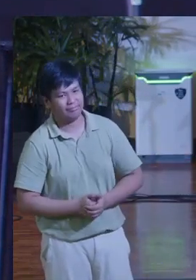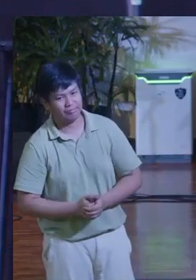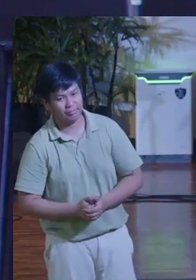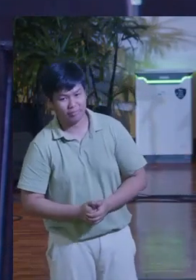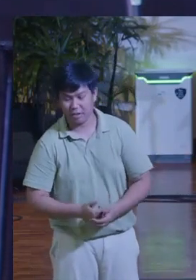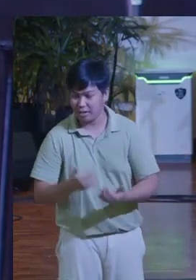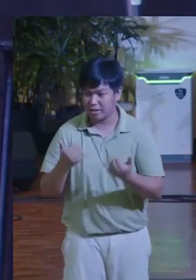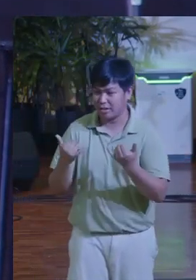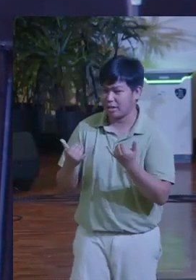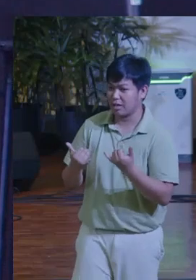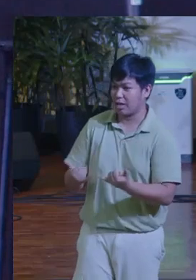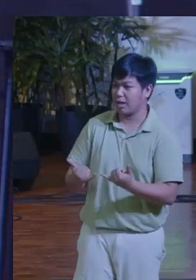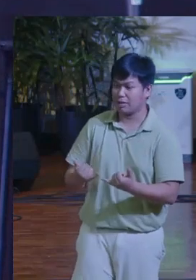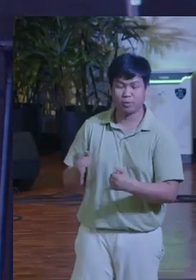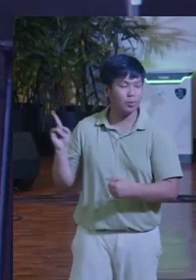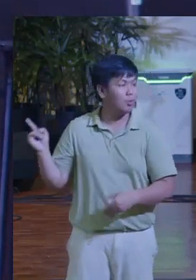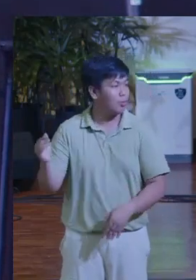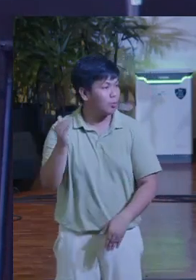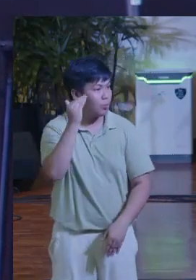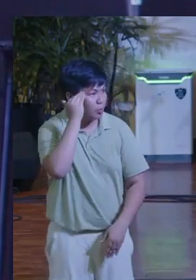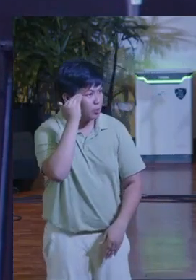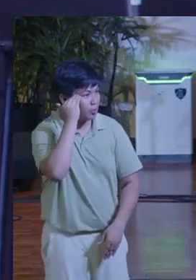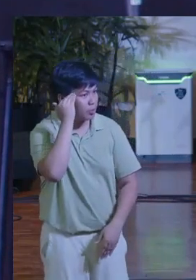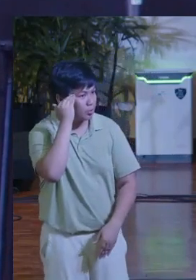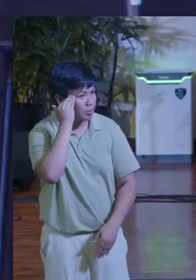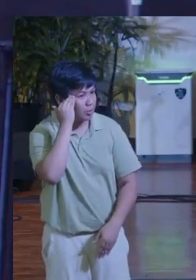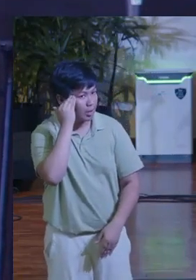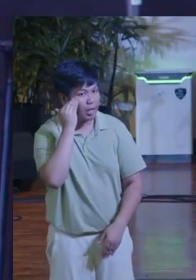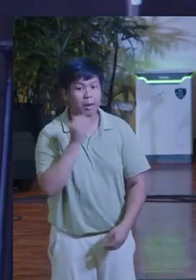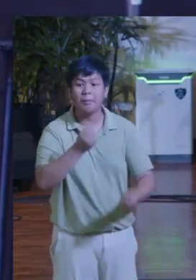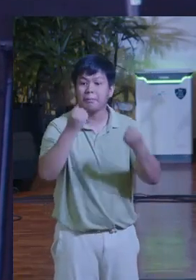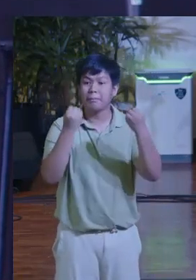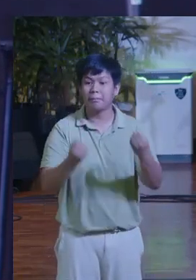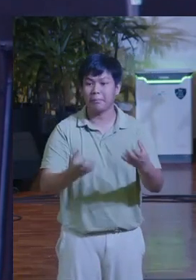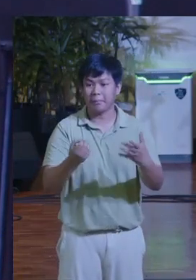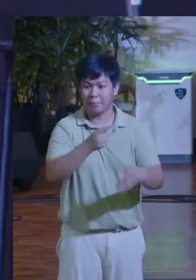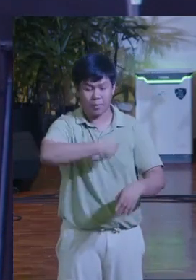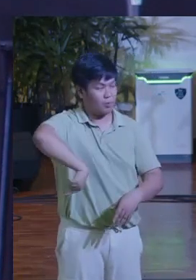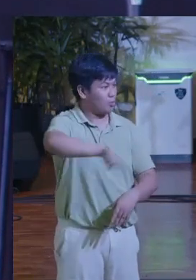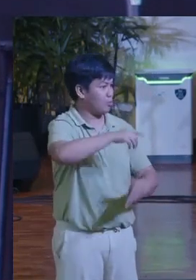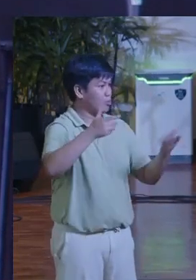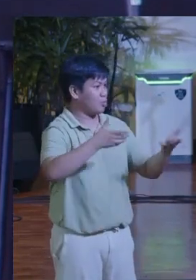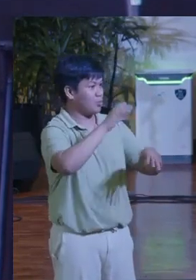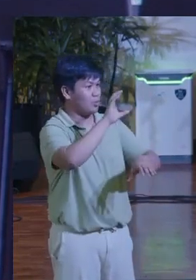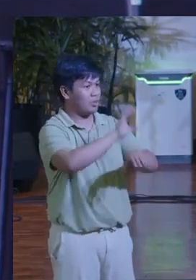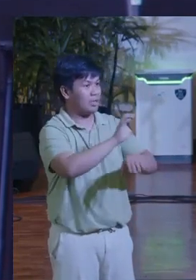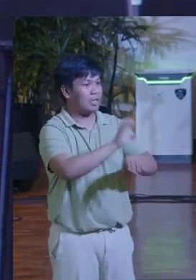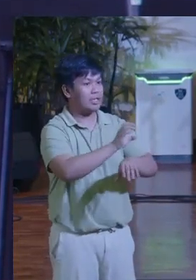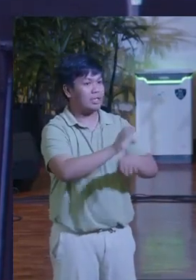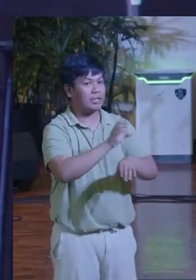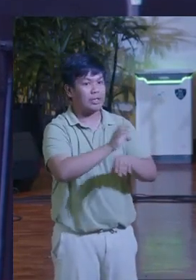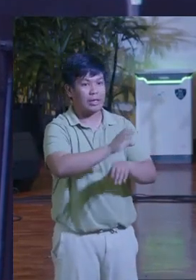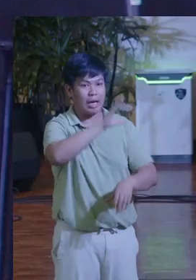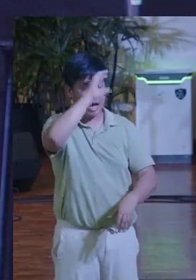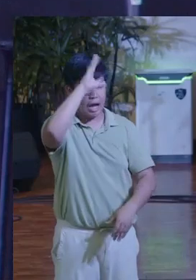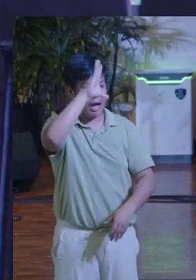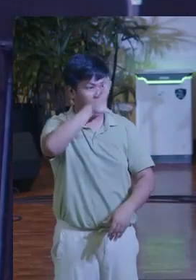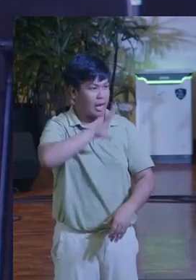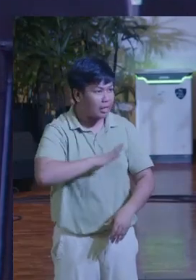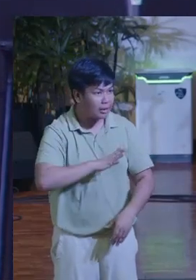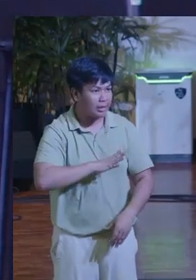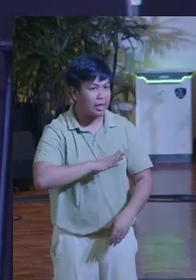Na titiyak ko na marami akong kasama dito ngayon na mga lalaki at